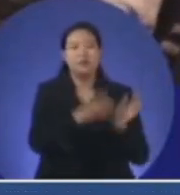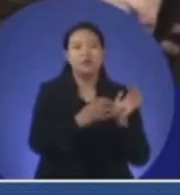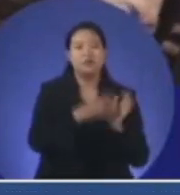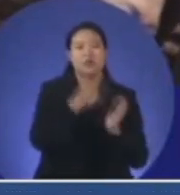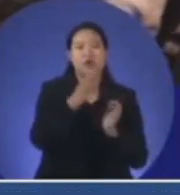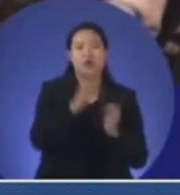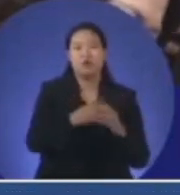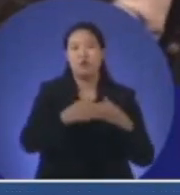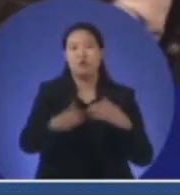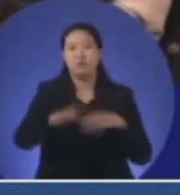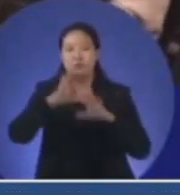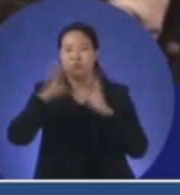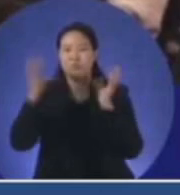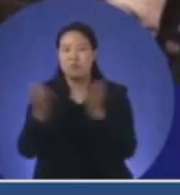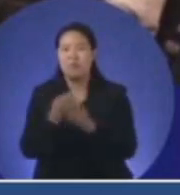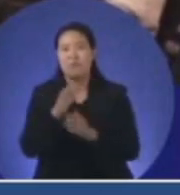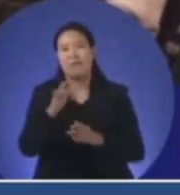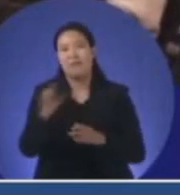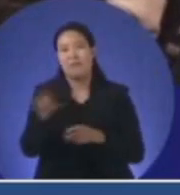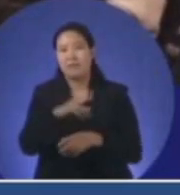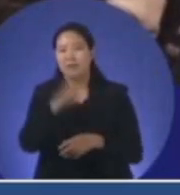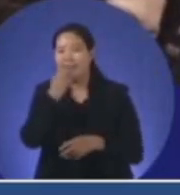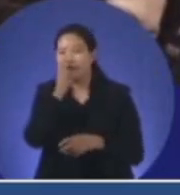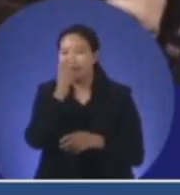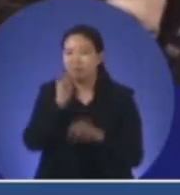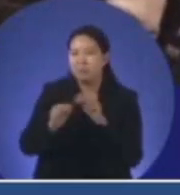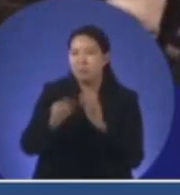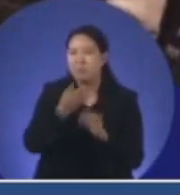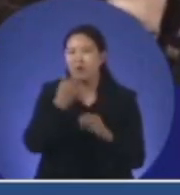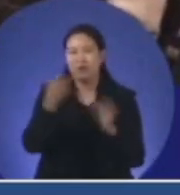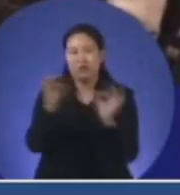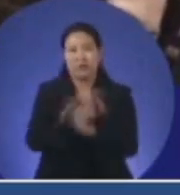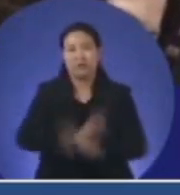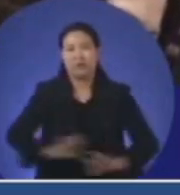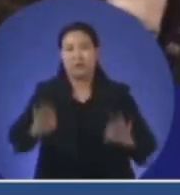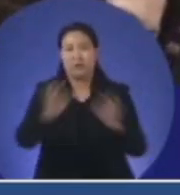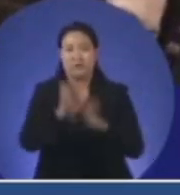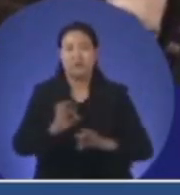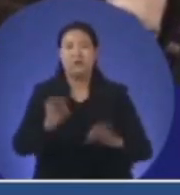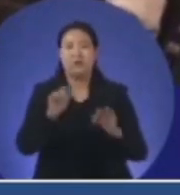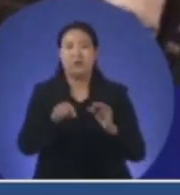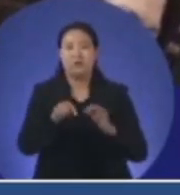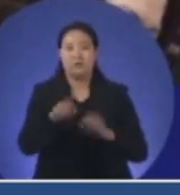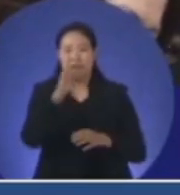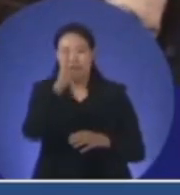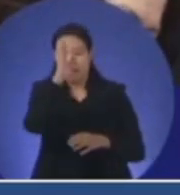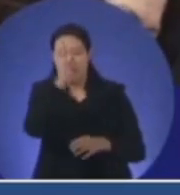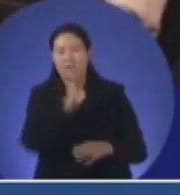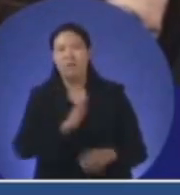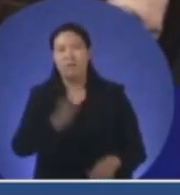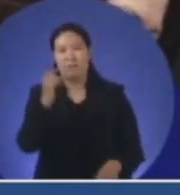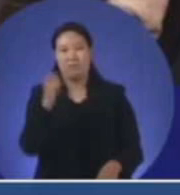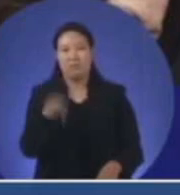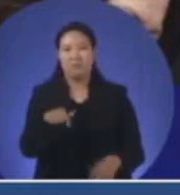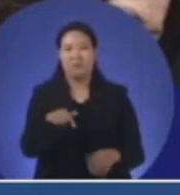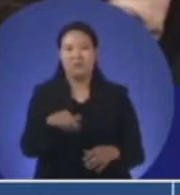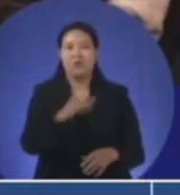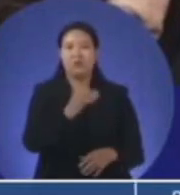хэлж хяналтгүй явсаар байгаад одоо оргил дээрээ ирээд өөрийн чинь үйл дээрээ ийм аимшигт